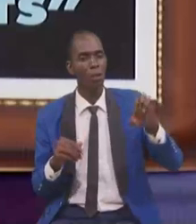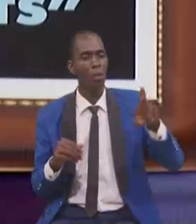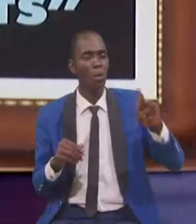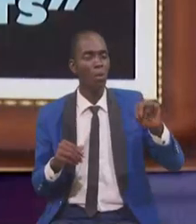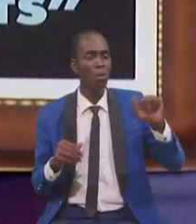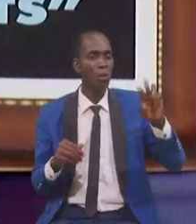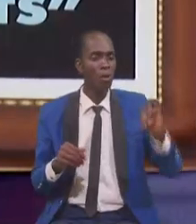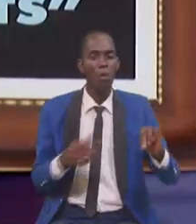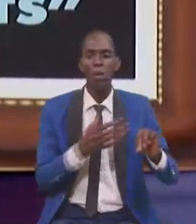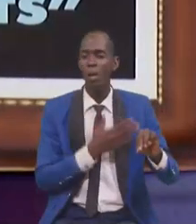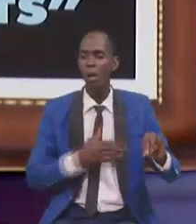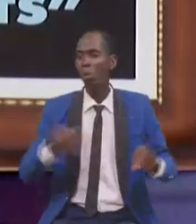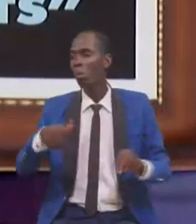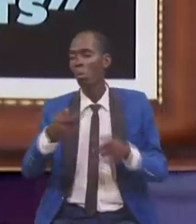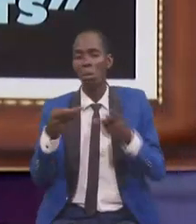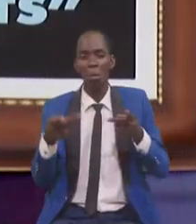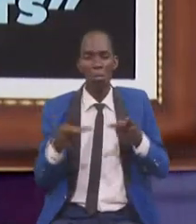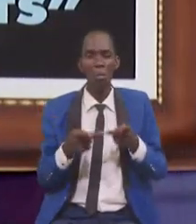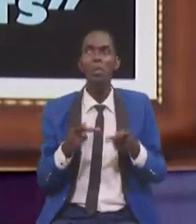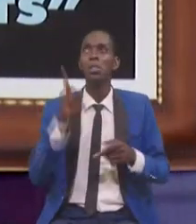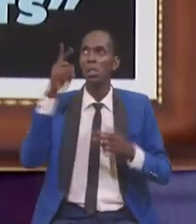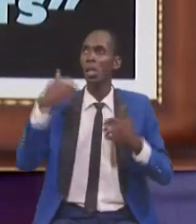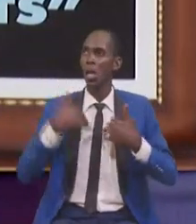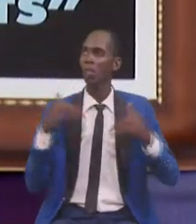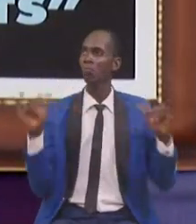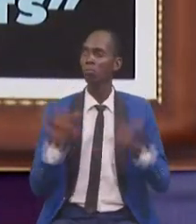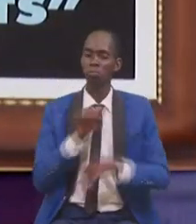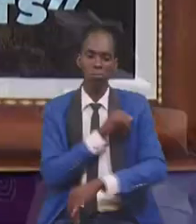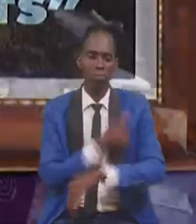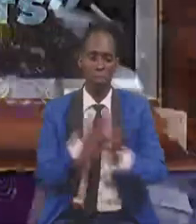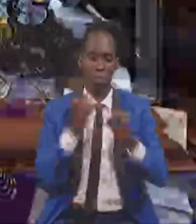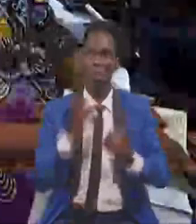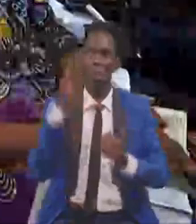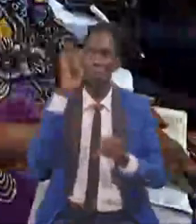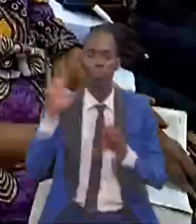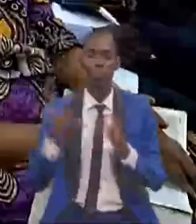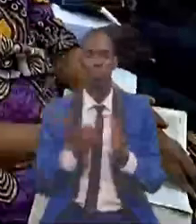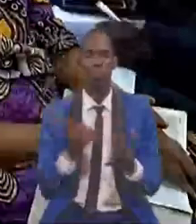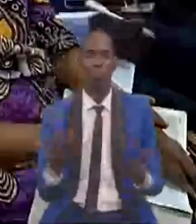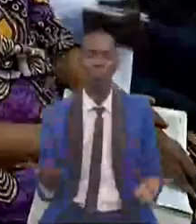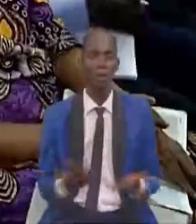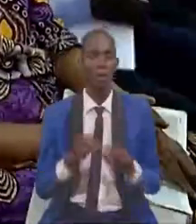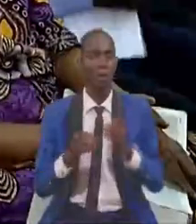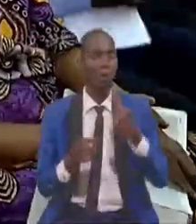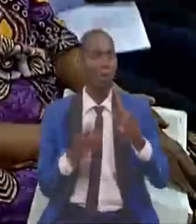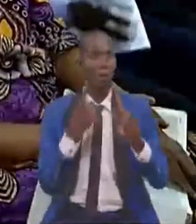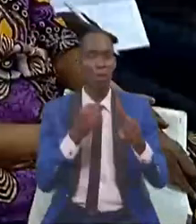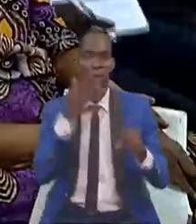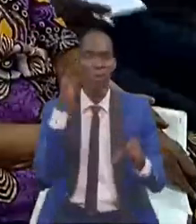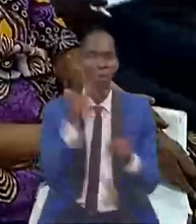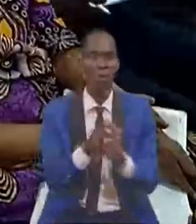lieux, si ces choses qu'il a faites là-bas, il a la même autorité, la même puissance, il va le faire ici. Et numéro